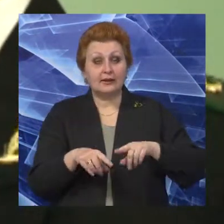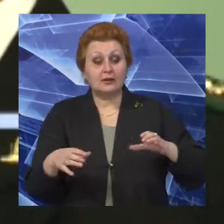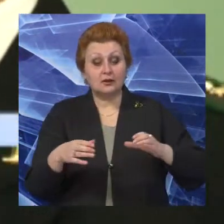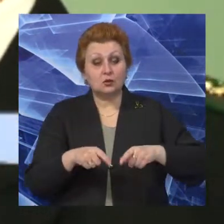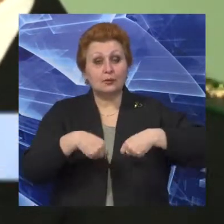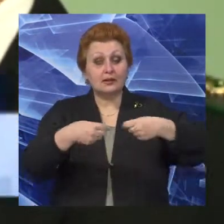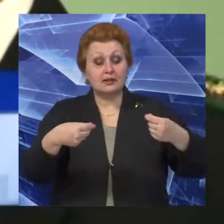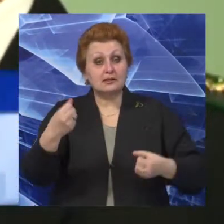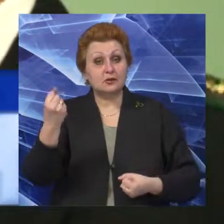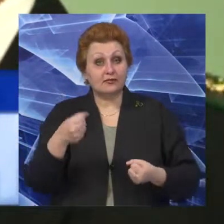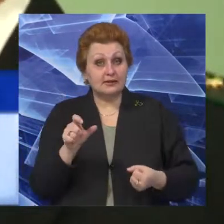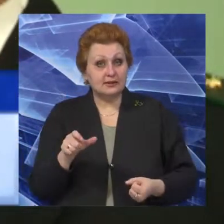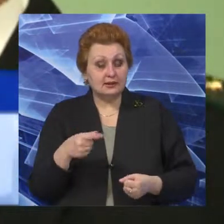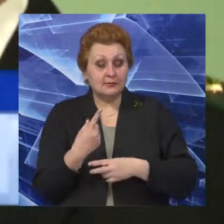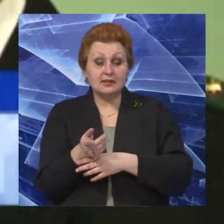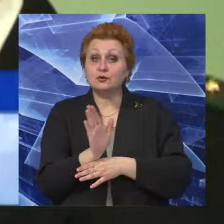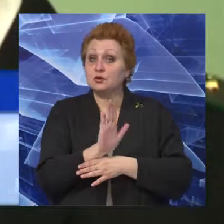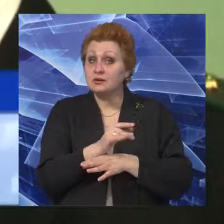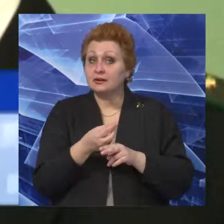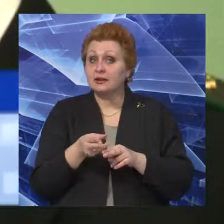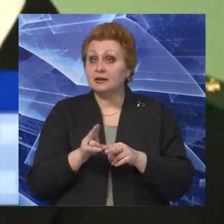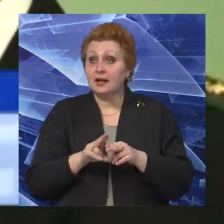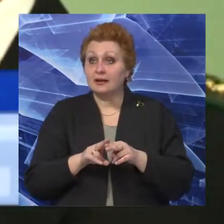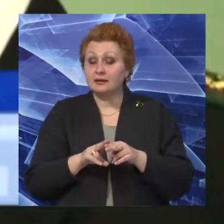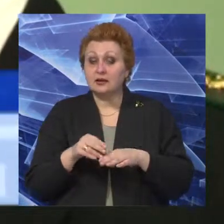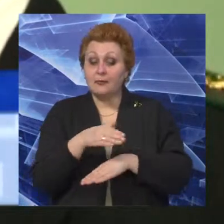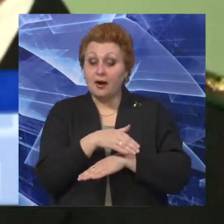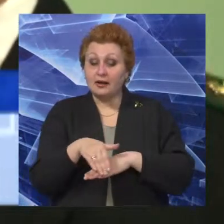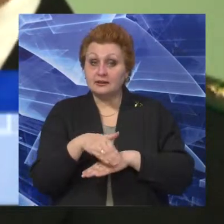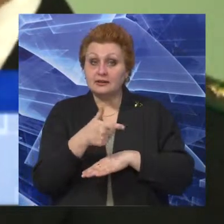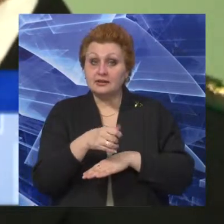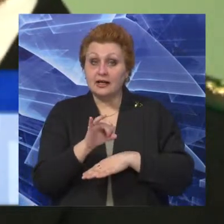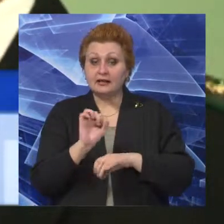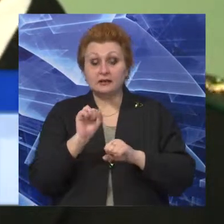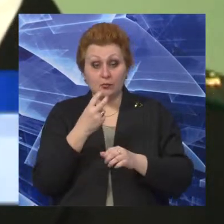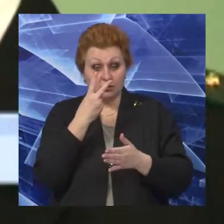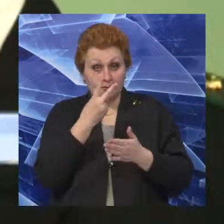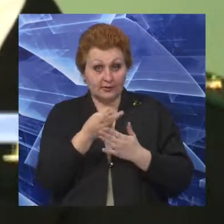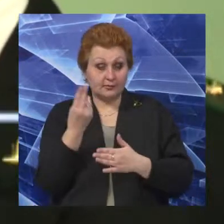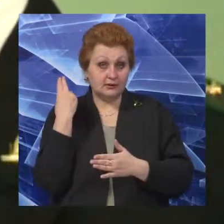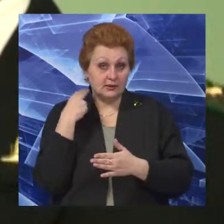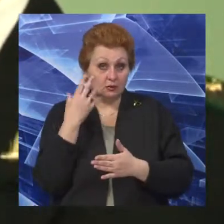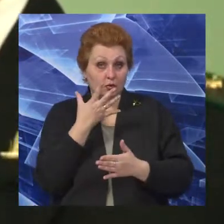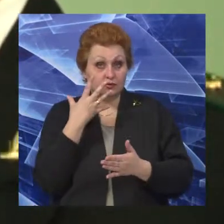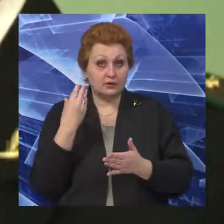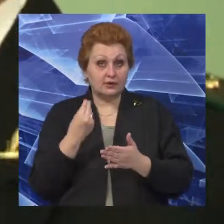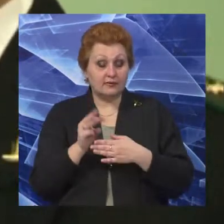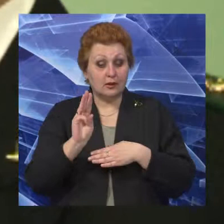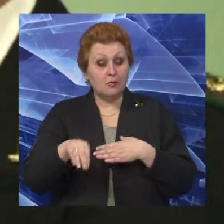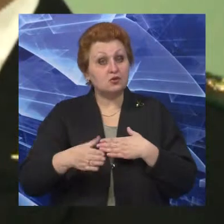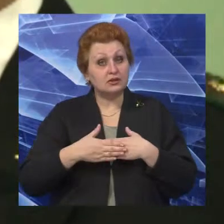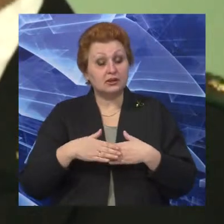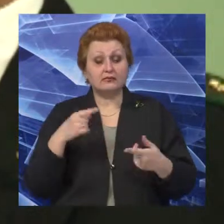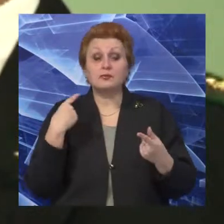групп раздают водителям. С одной стороны, на этом календарике адрес сайта ГИБДД, где можно посмотреть наличие задолженности по штрафам. С